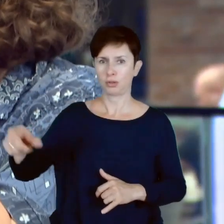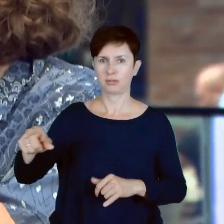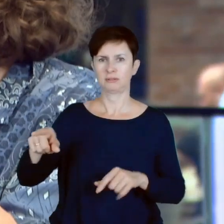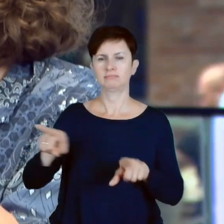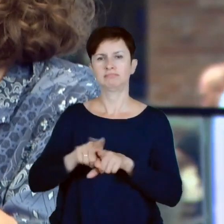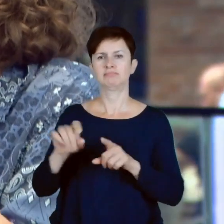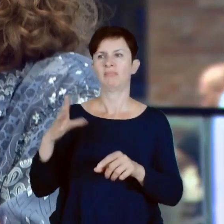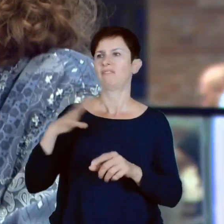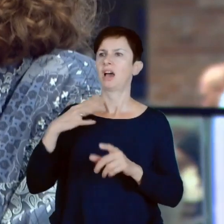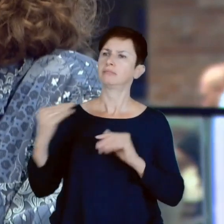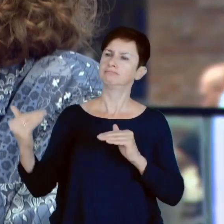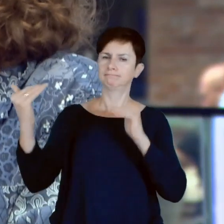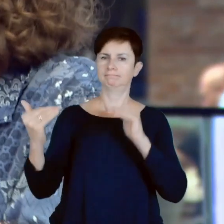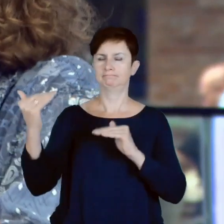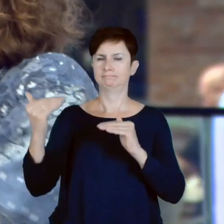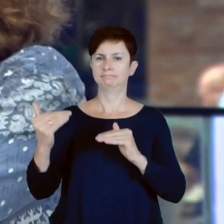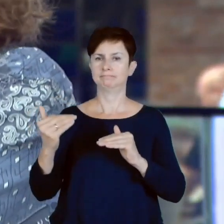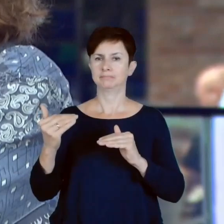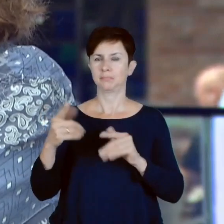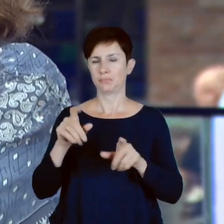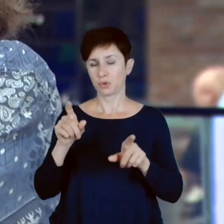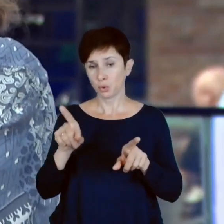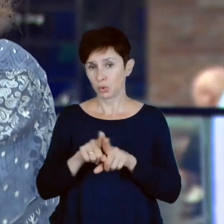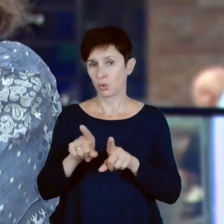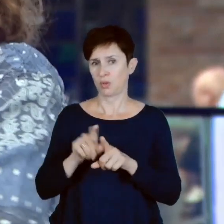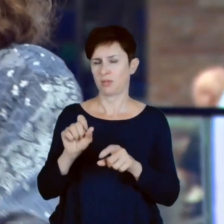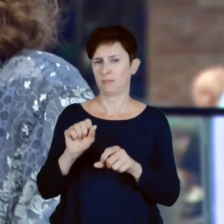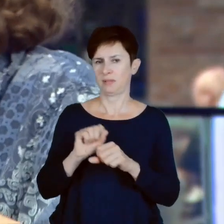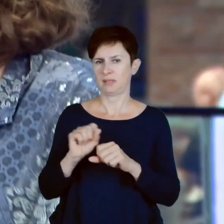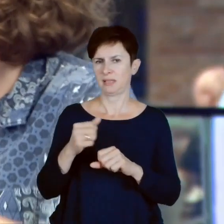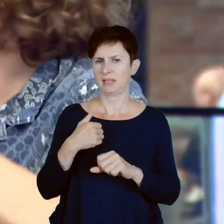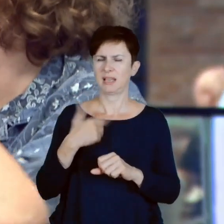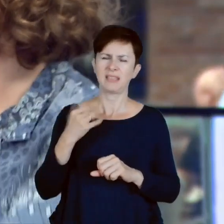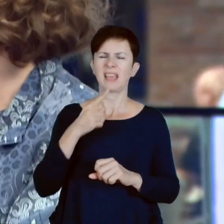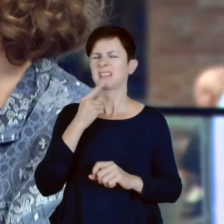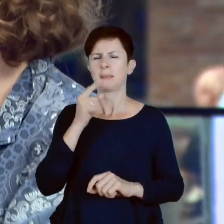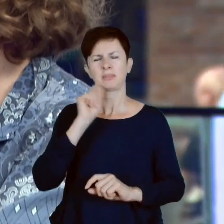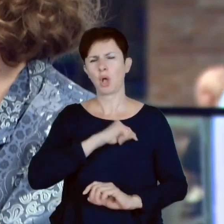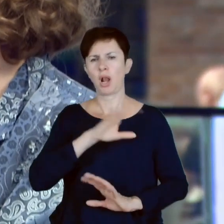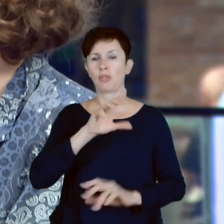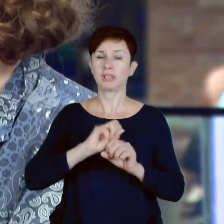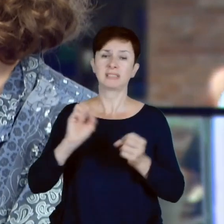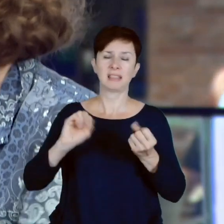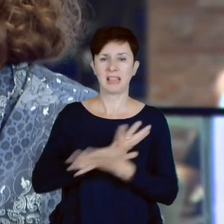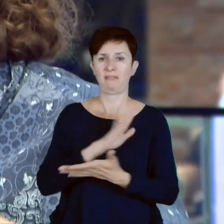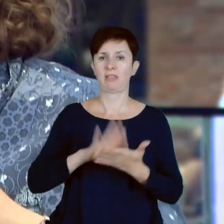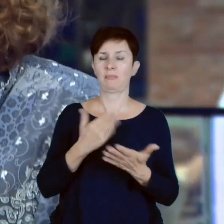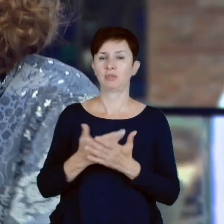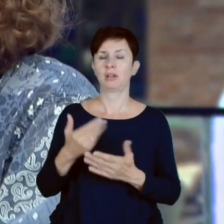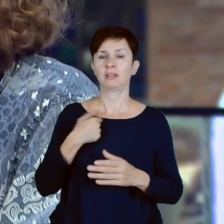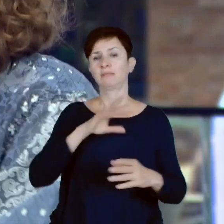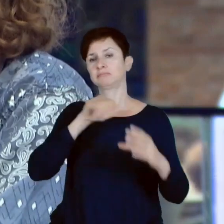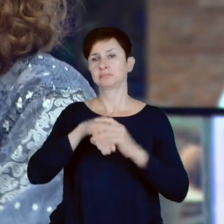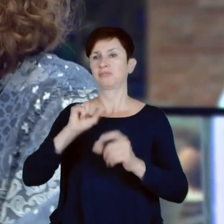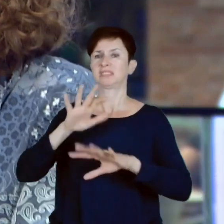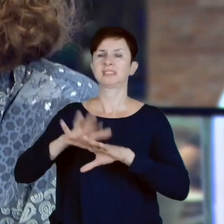też myślenie wartościami to też jest pewnego rodzaju, może nie będę mówiła językiem psychologicznym, ale to też jest nawyk, to znaczy wejście w jakiś system wartości